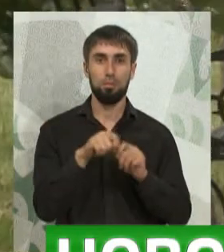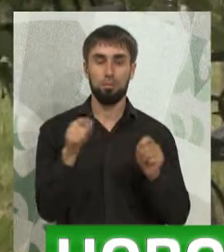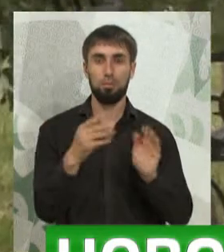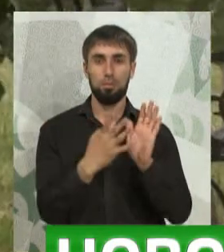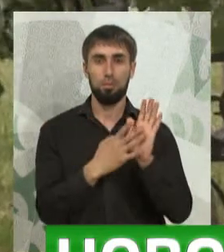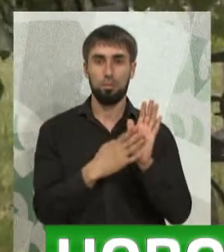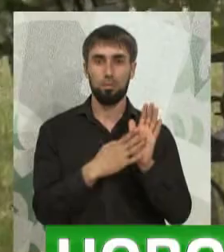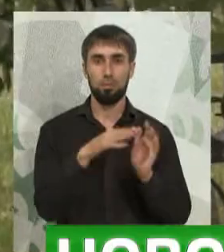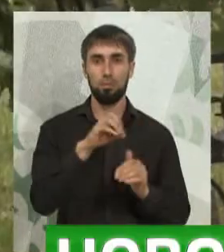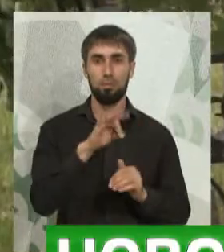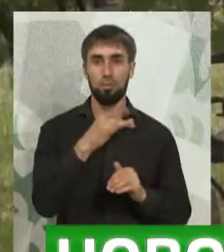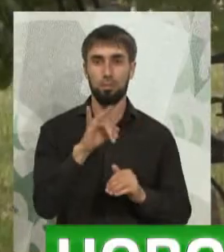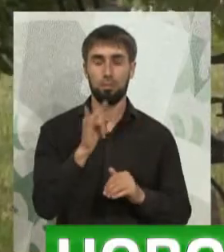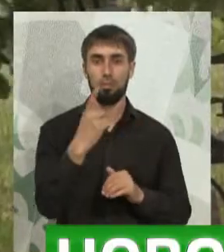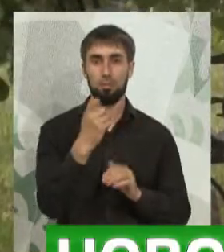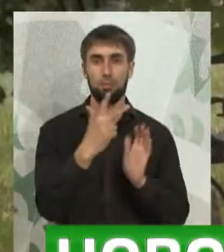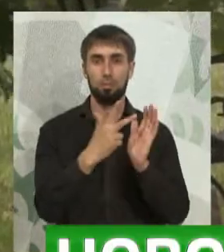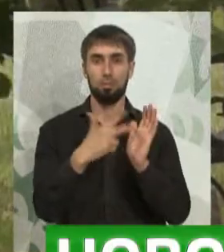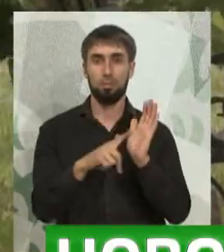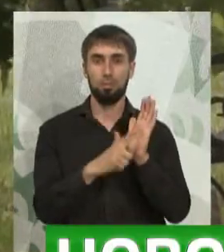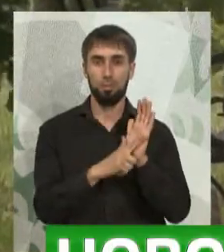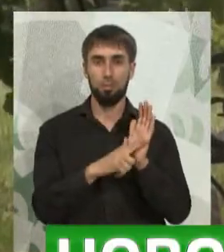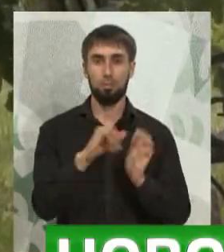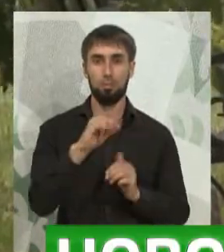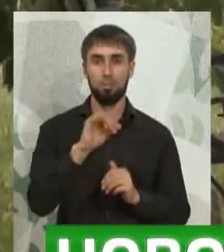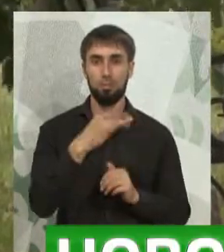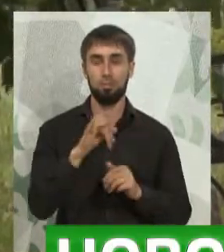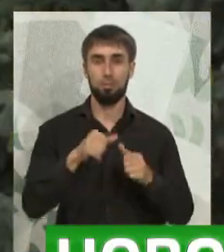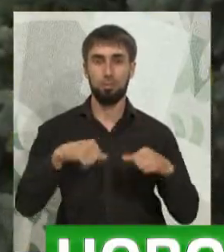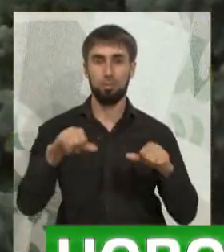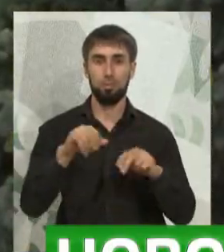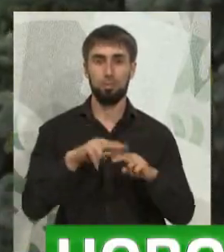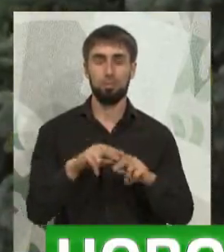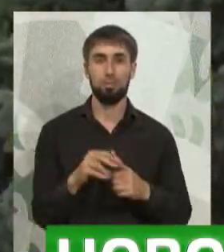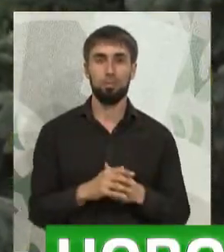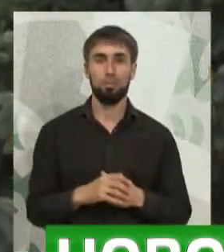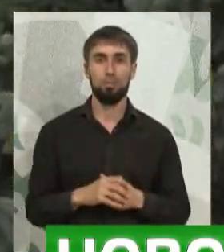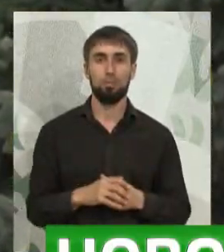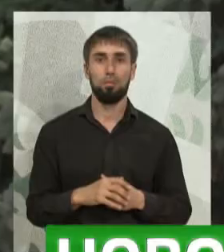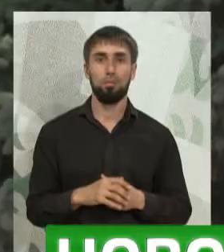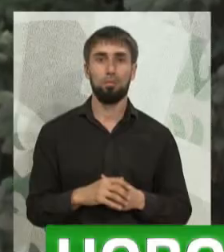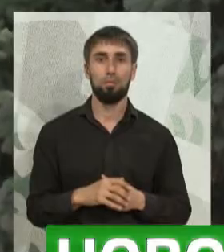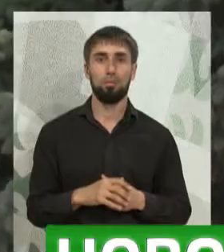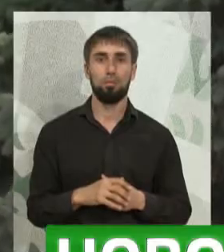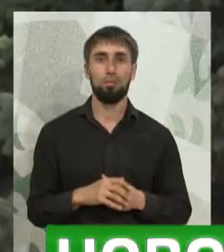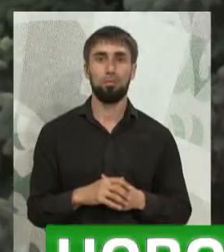9 территориальных и 137 участковых избирательных комиссий. Светлана Томова, Магомед Белокеев. Новости 24.